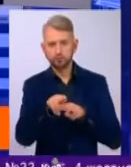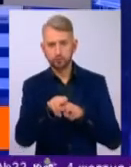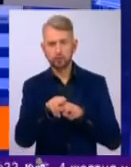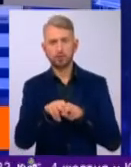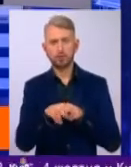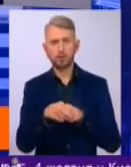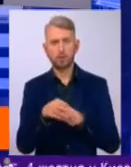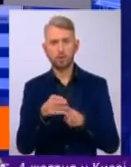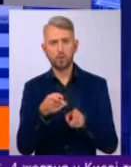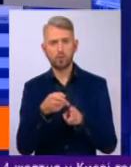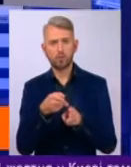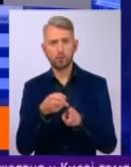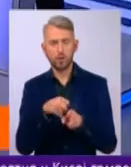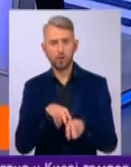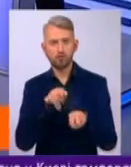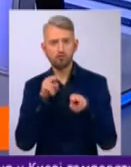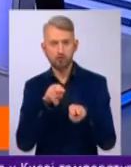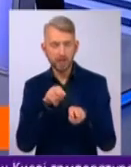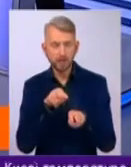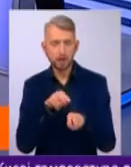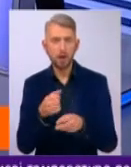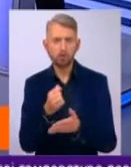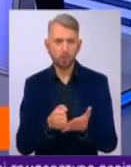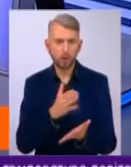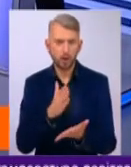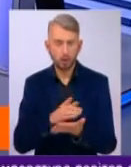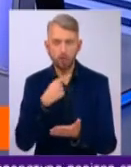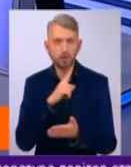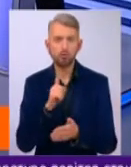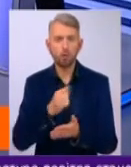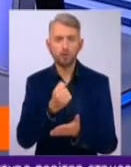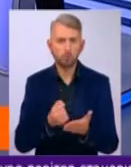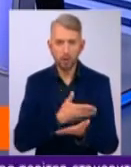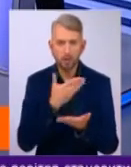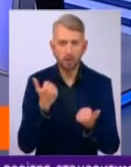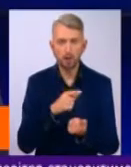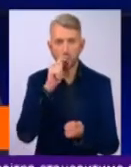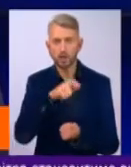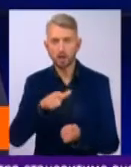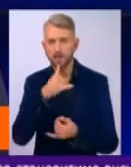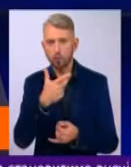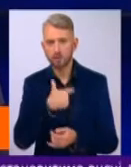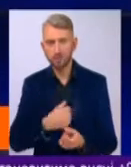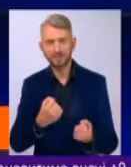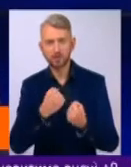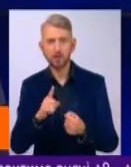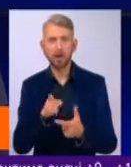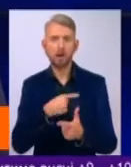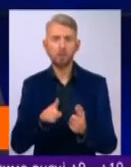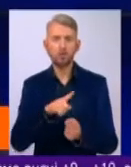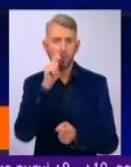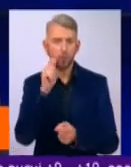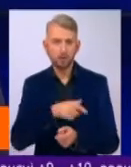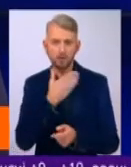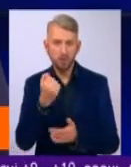нарізні рушниці. Зброя є. Говорити про те, що зброї взагалі нема, бо українці не можуть себе захищати, або що українці не озброєні,